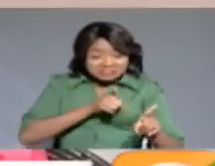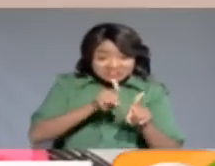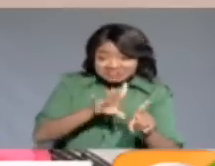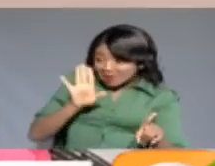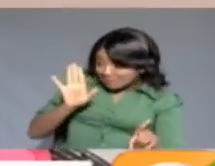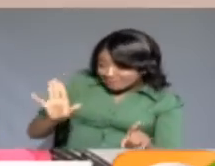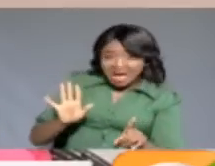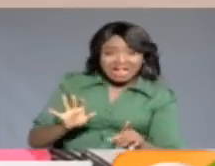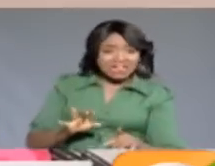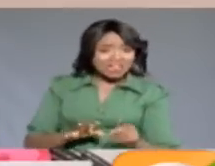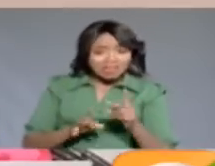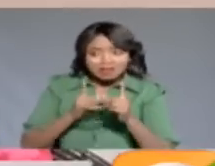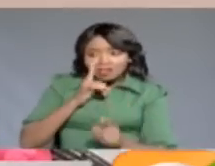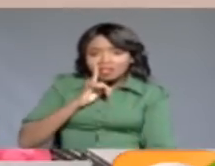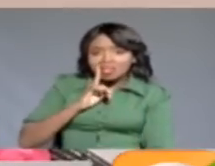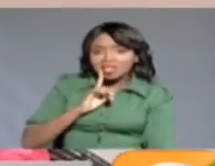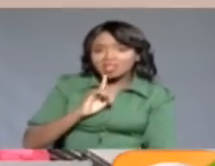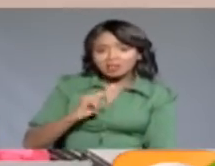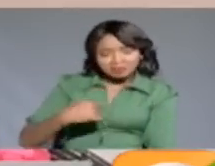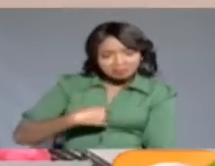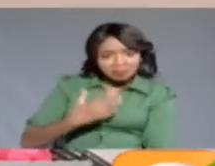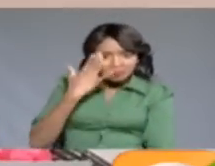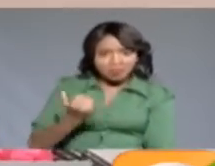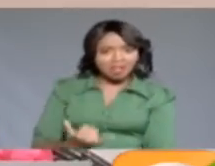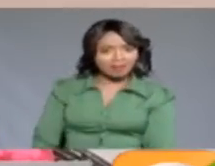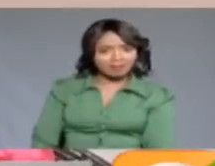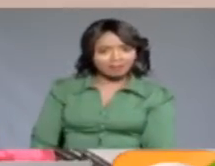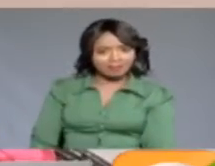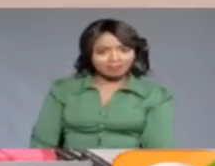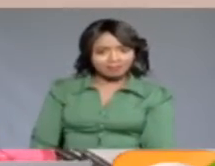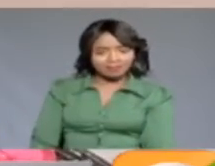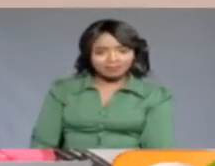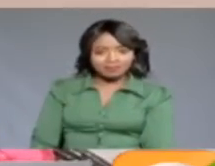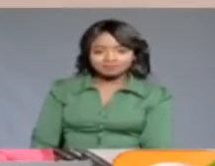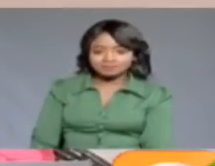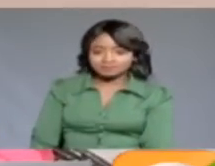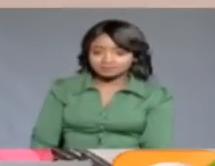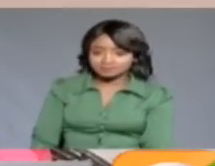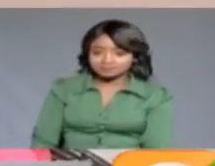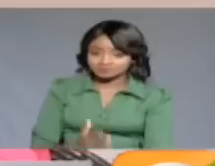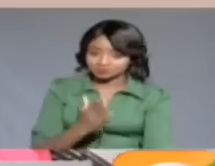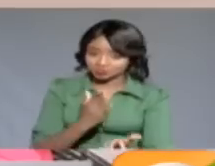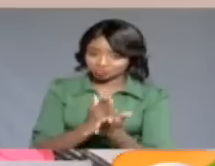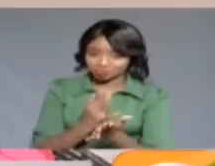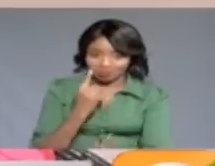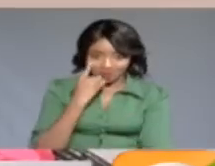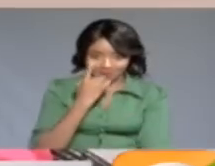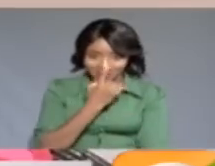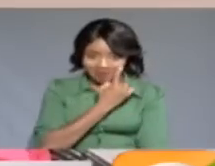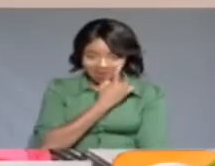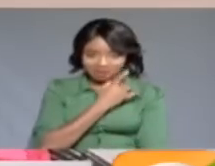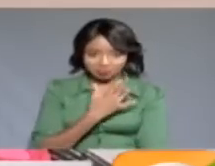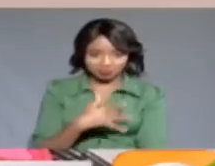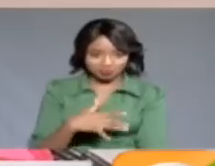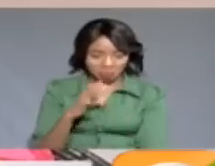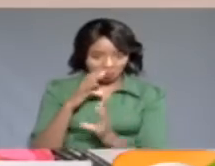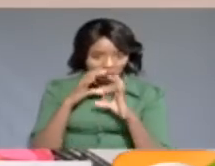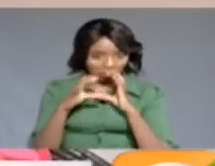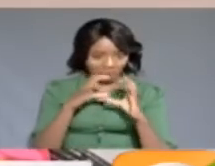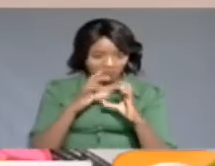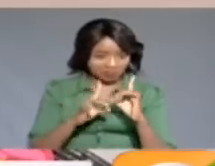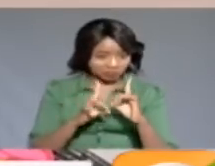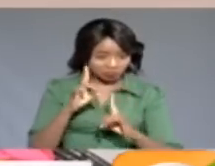macho ya matamanio? Maanake sasa unajua mambo mengine macho pia huwa yaongea. Sasa haongei kwa